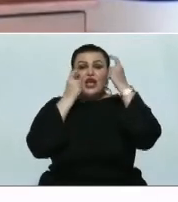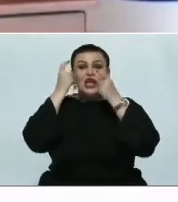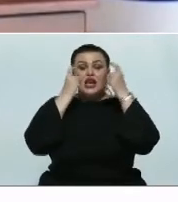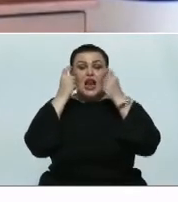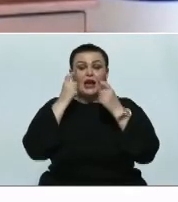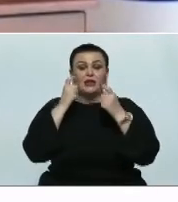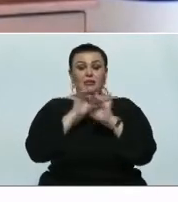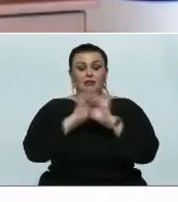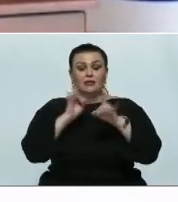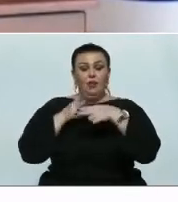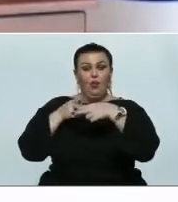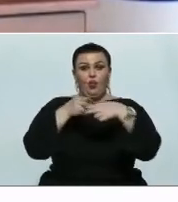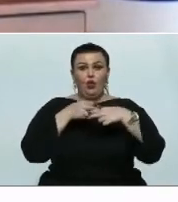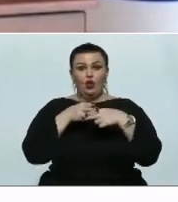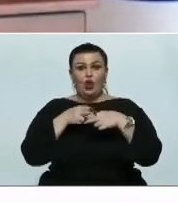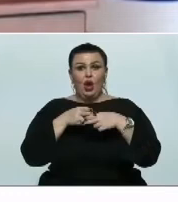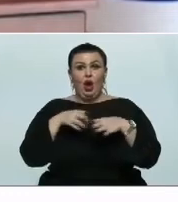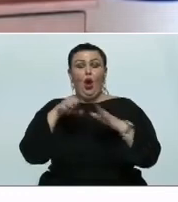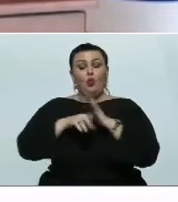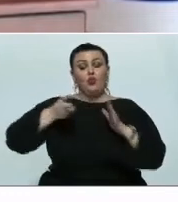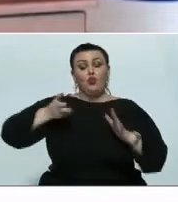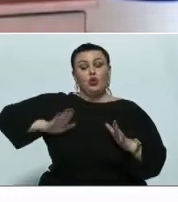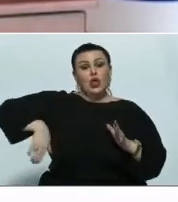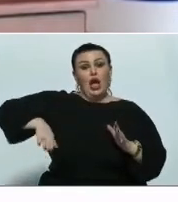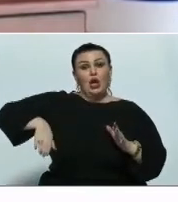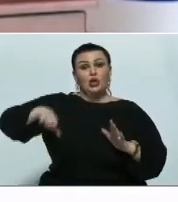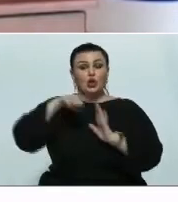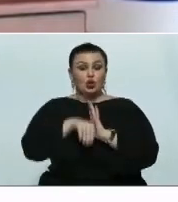düşünüyorum. Bundan sonraki süreçte de